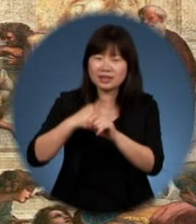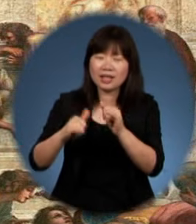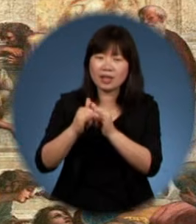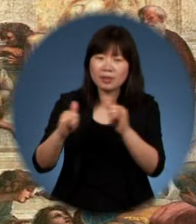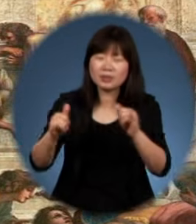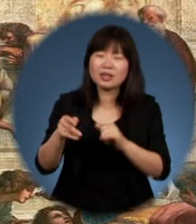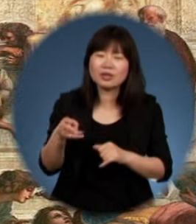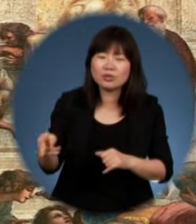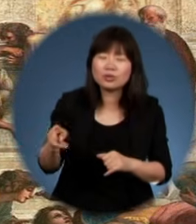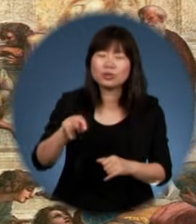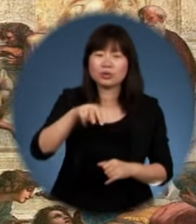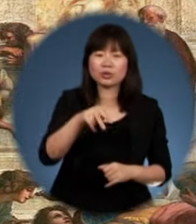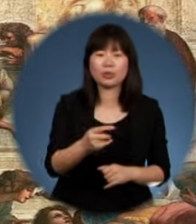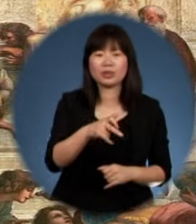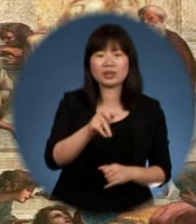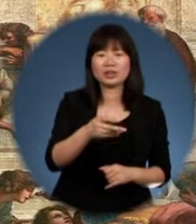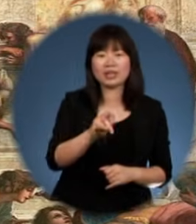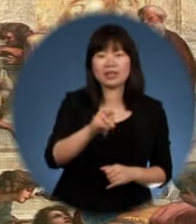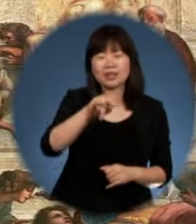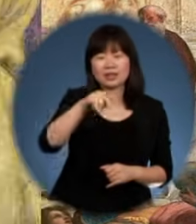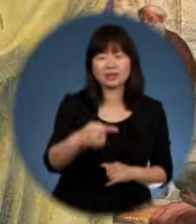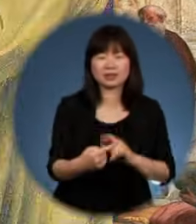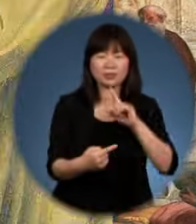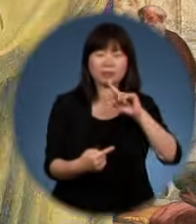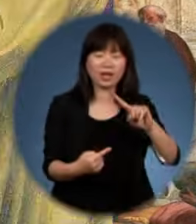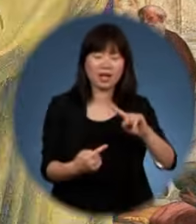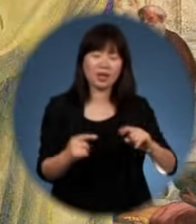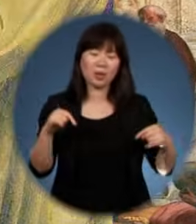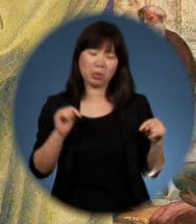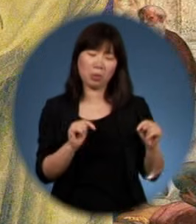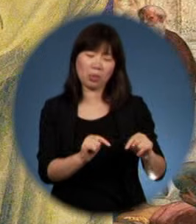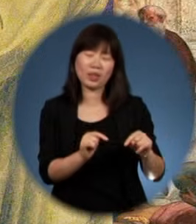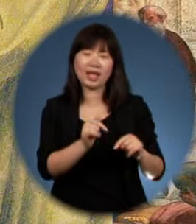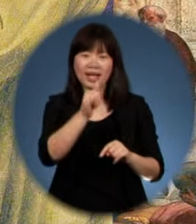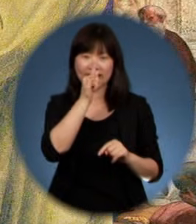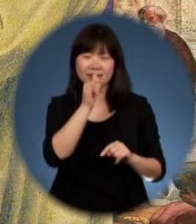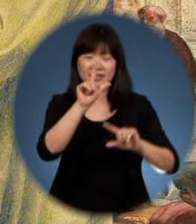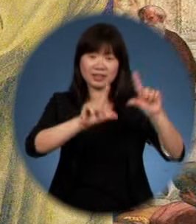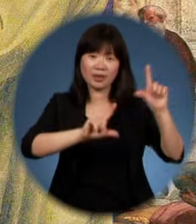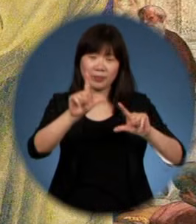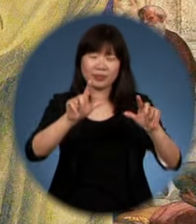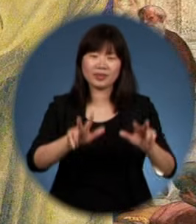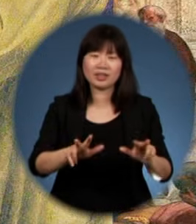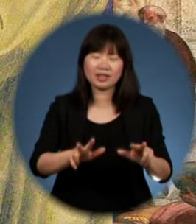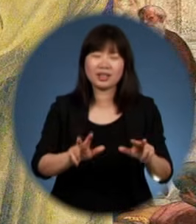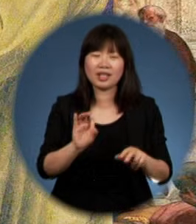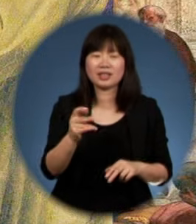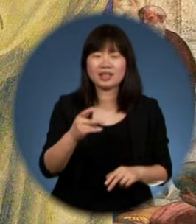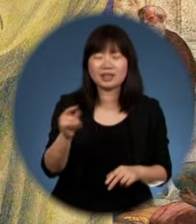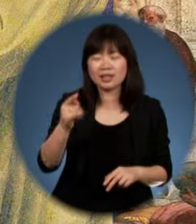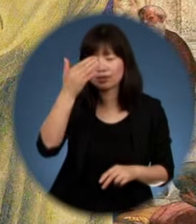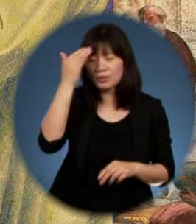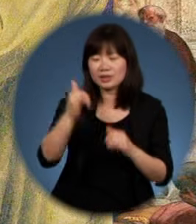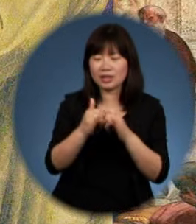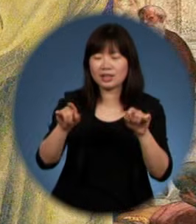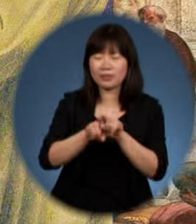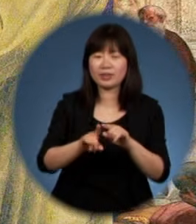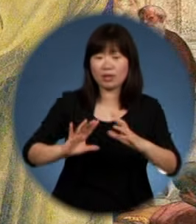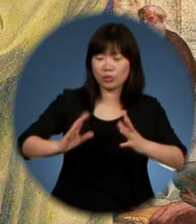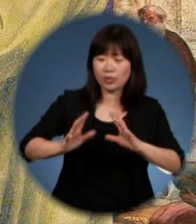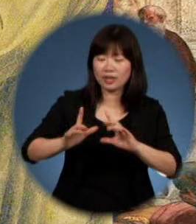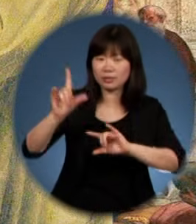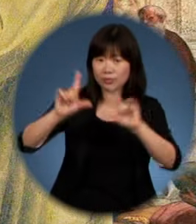쏘카 됐습니다 이렇게 서 손자 놈 제 하는 장면이죠 있자 하면서 이게 그 이야 텐 의 젊은이들과 함께 토론하는 그